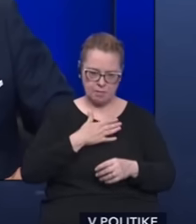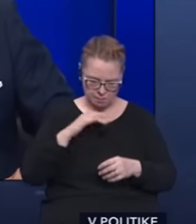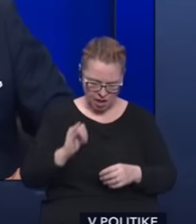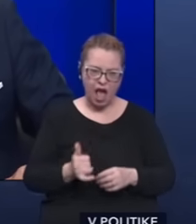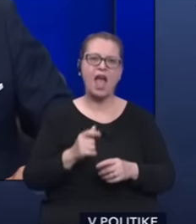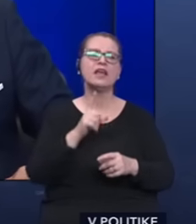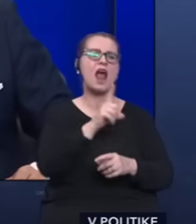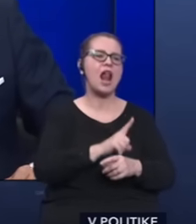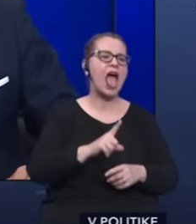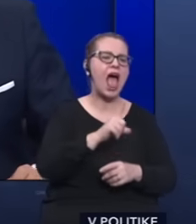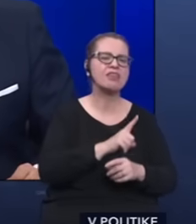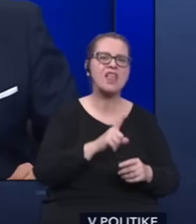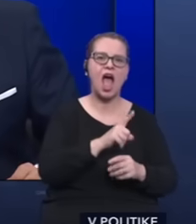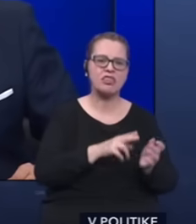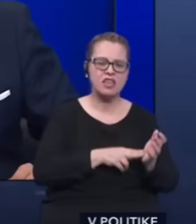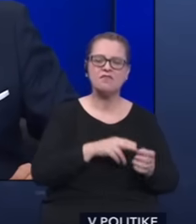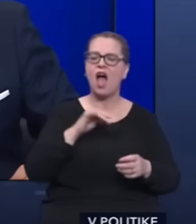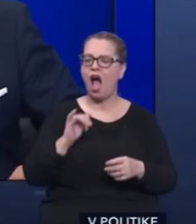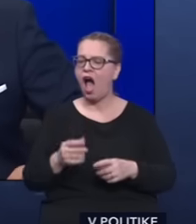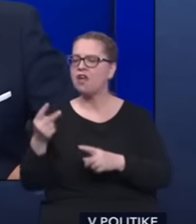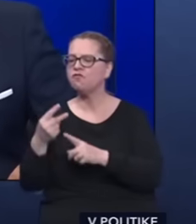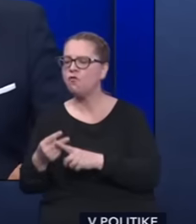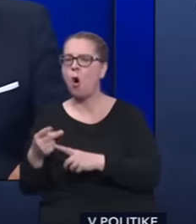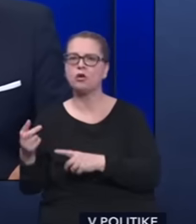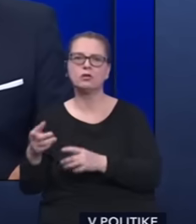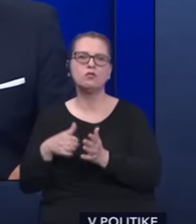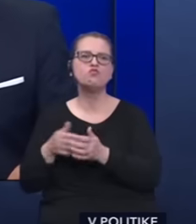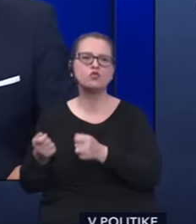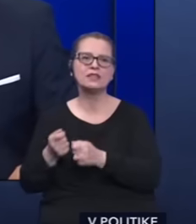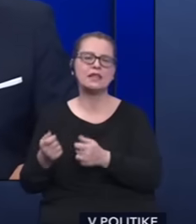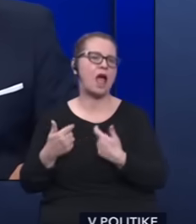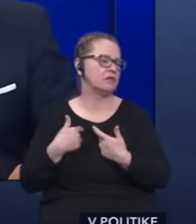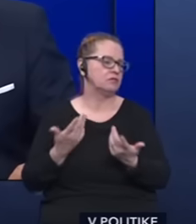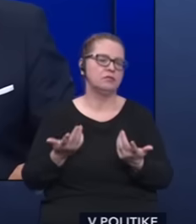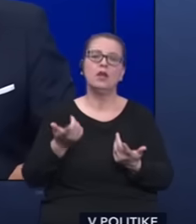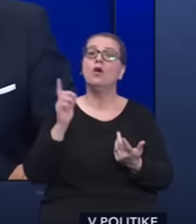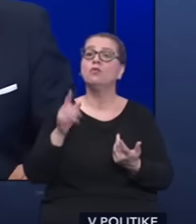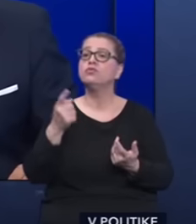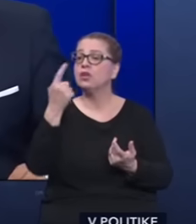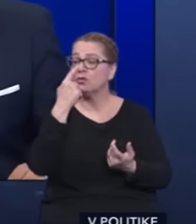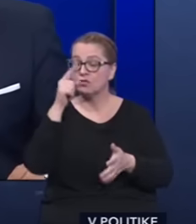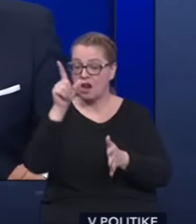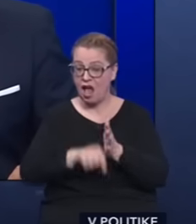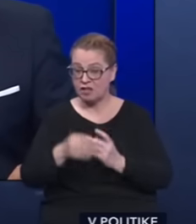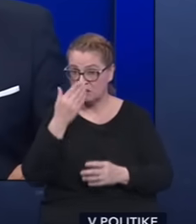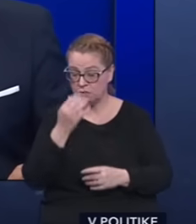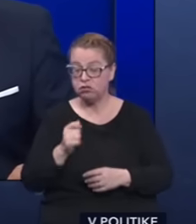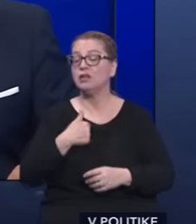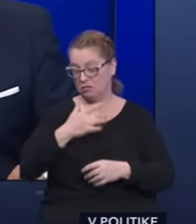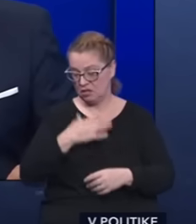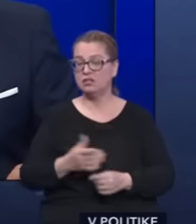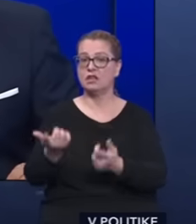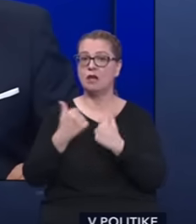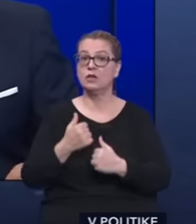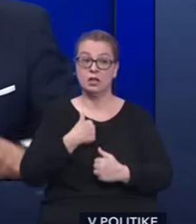Mustang. Nebudem farizej. Ak bude z Ruska lacný plyn, chcem ho. A môžete sa postaviť na hlavu. Poviem vždy, čo sa dá naučiť.